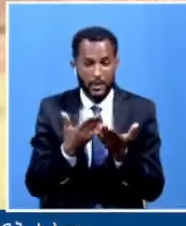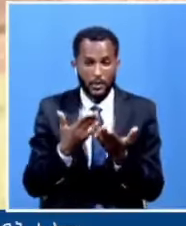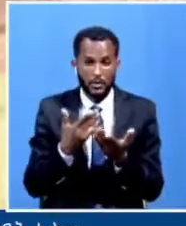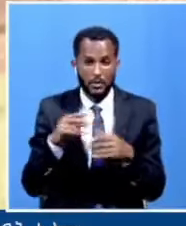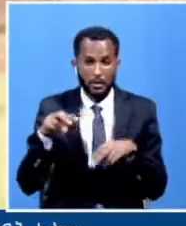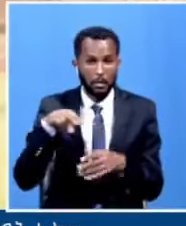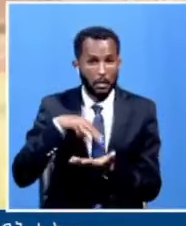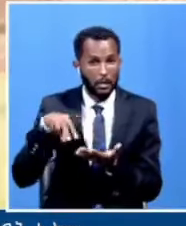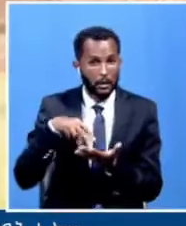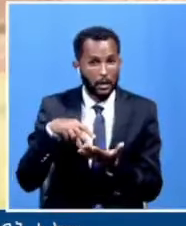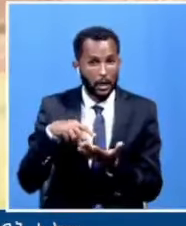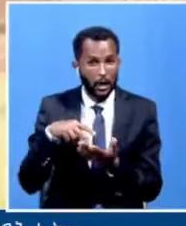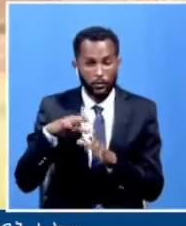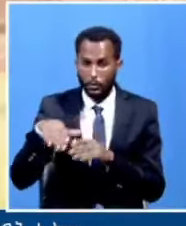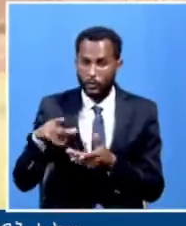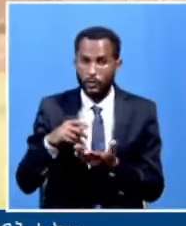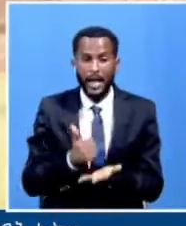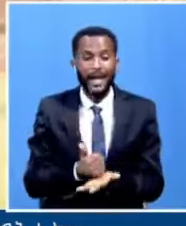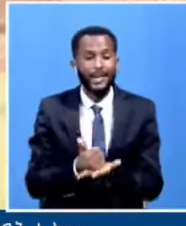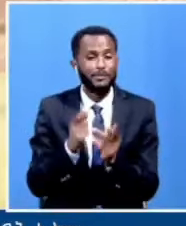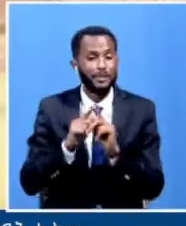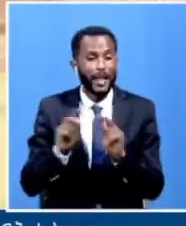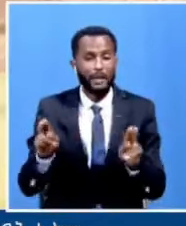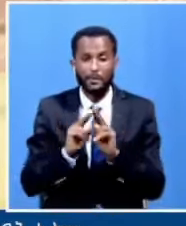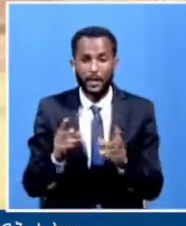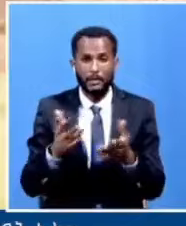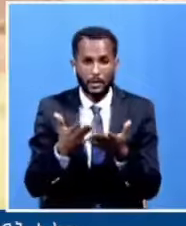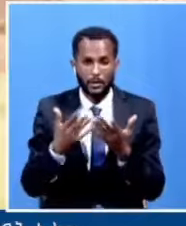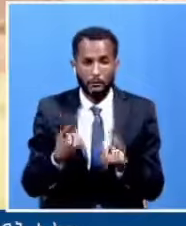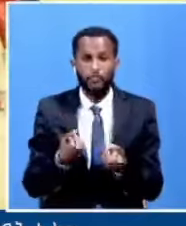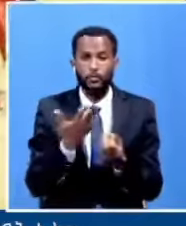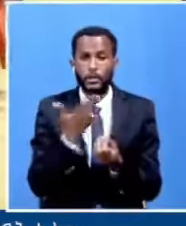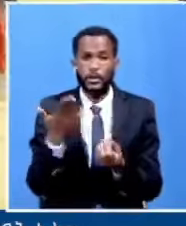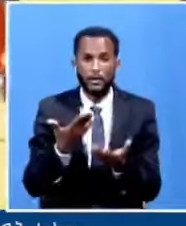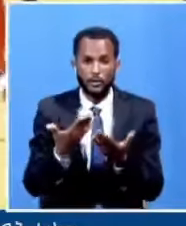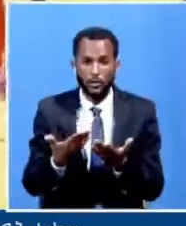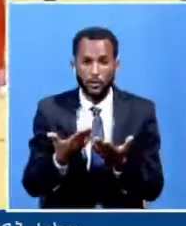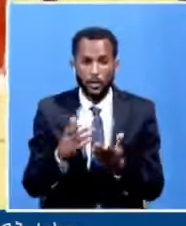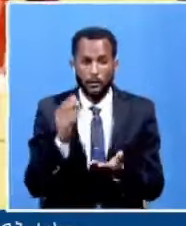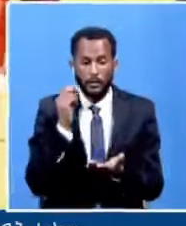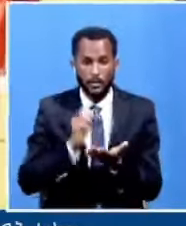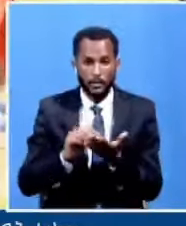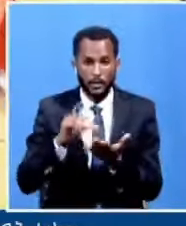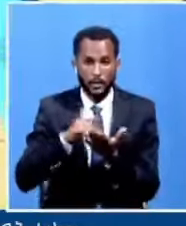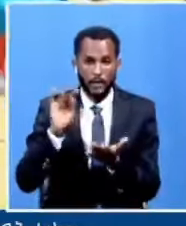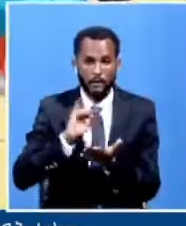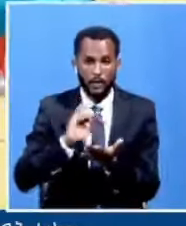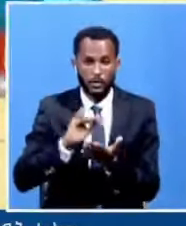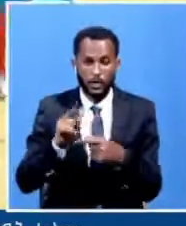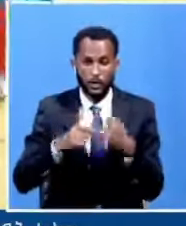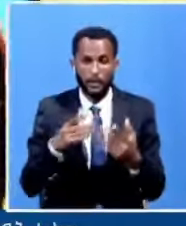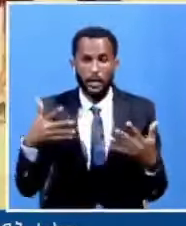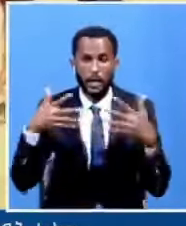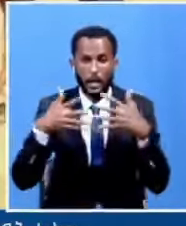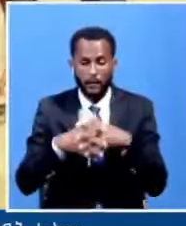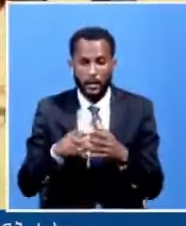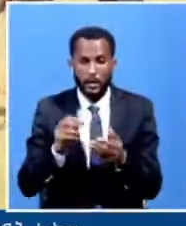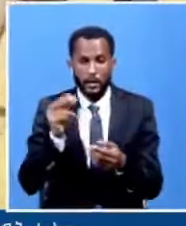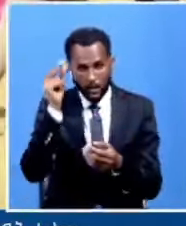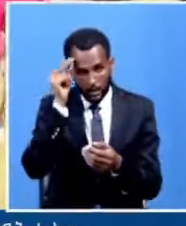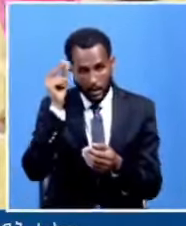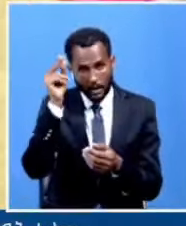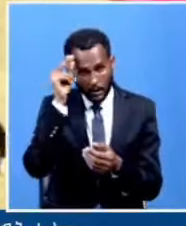ነገር ተደኾነሲ ሐገዝ ግን ተዓሚልይ ዘማትሊታት ብዙሕ ነገር ይልልን አቤት ጽፈት ትምርት ከተማ ማጨው አተሐዋር ከይድ ስራ ስፖርት ባንታ